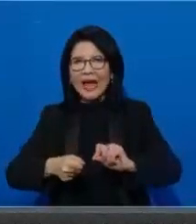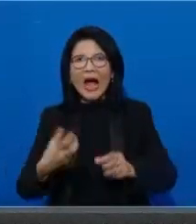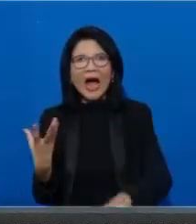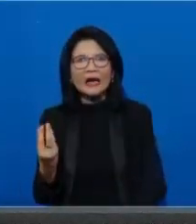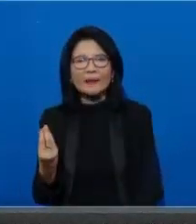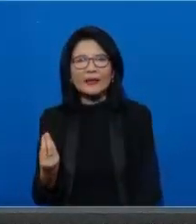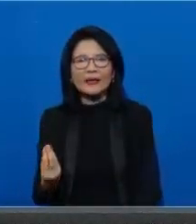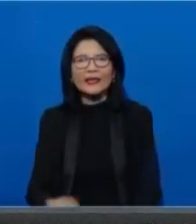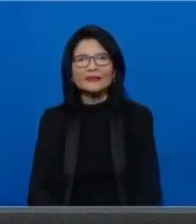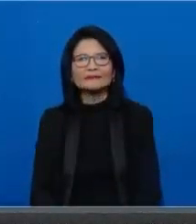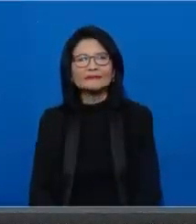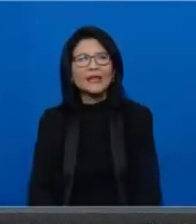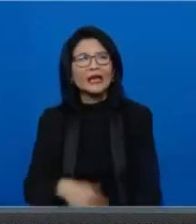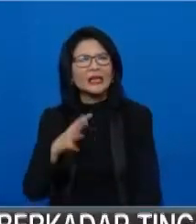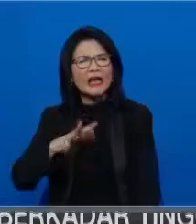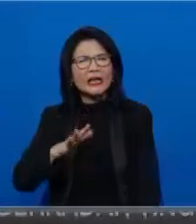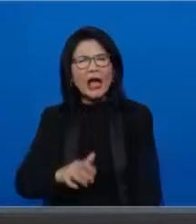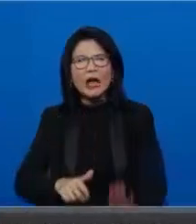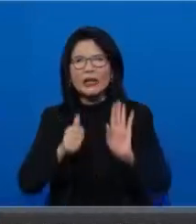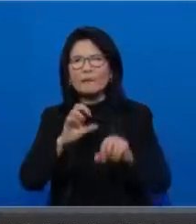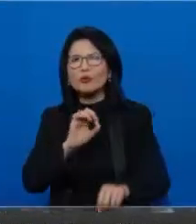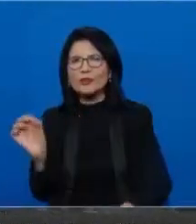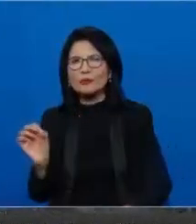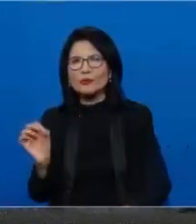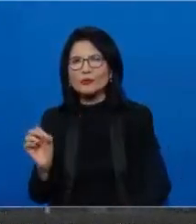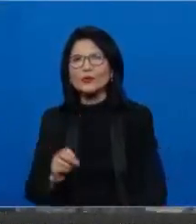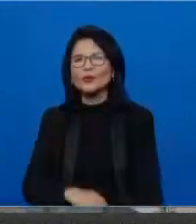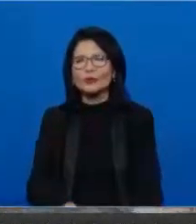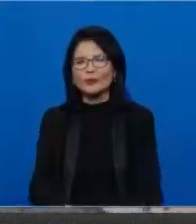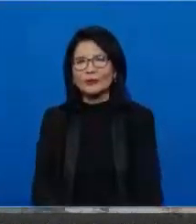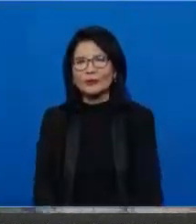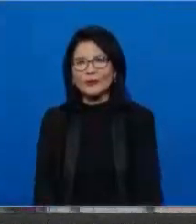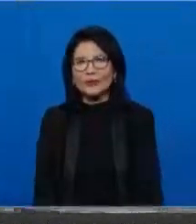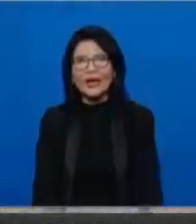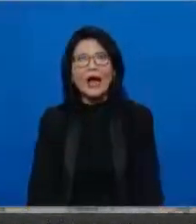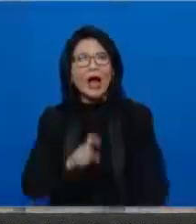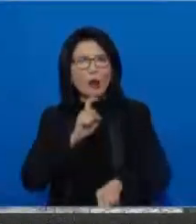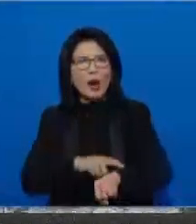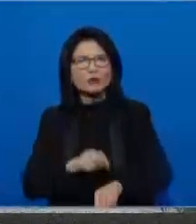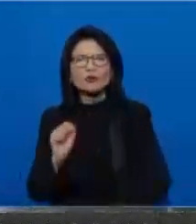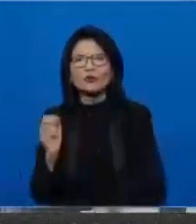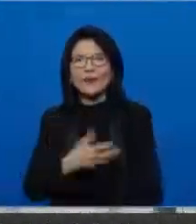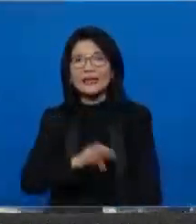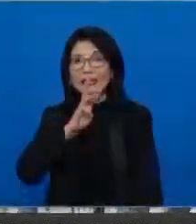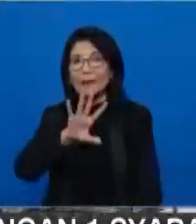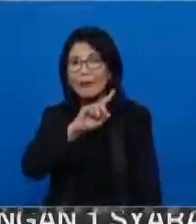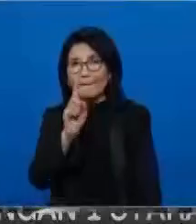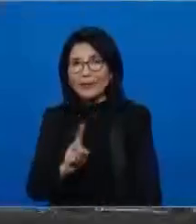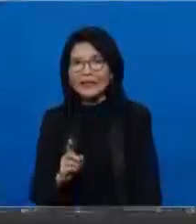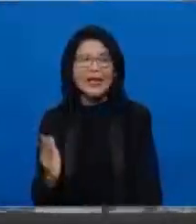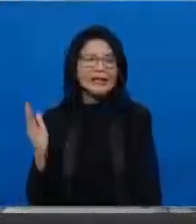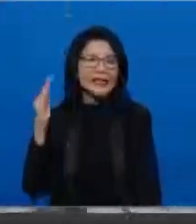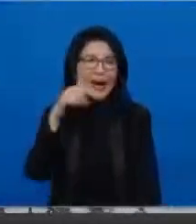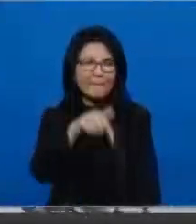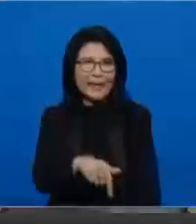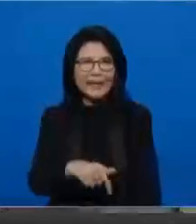$29.2 Hong Kong atau sekitar Rp60.000. Tak butuh waktu lama, 35 menit saja untuk sampai